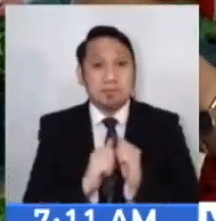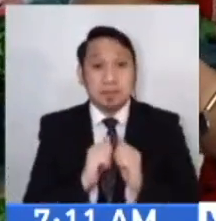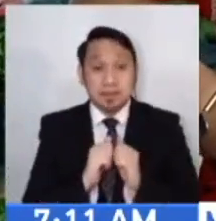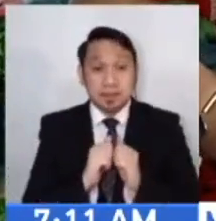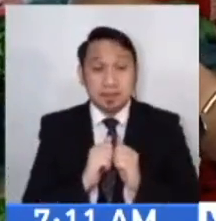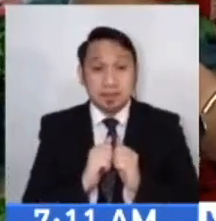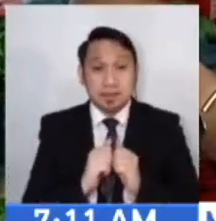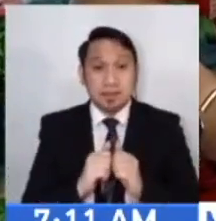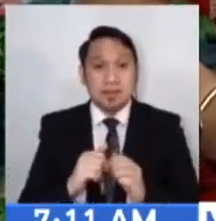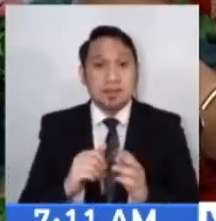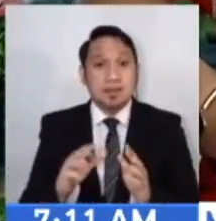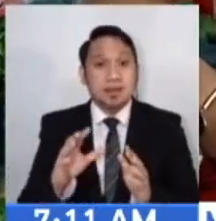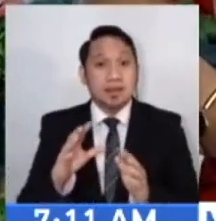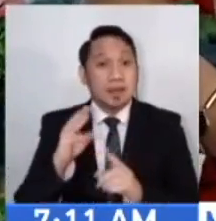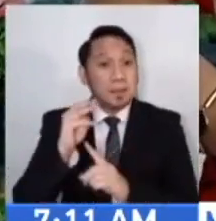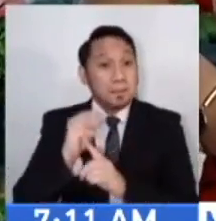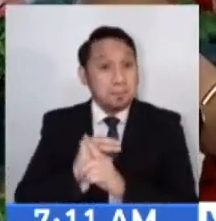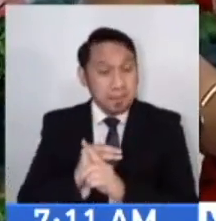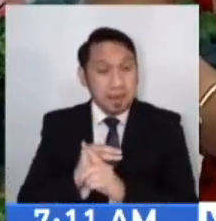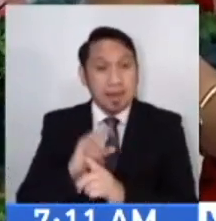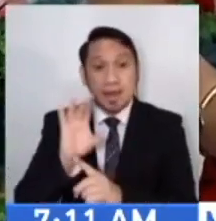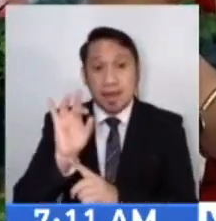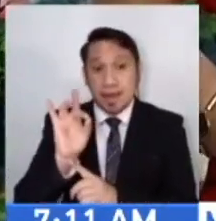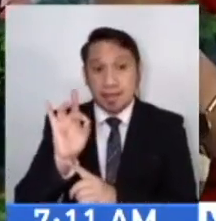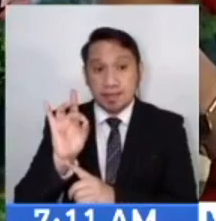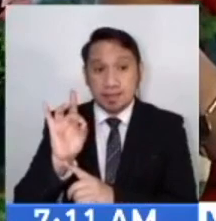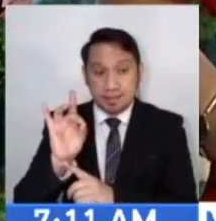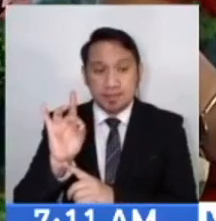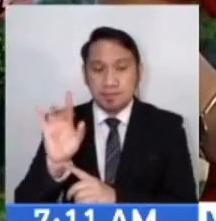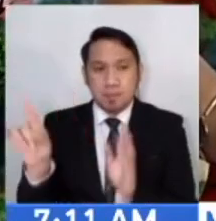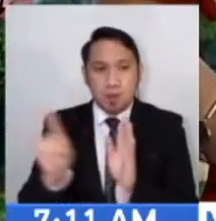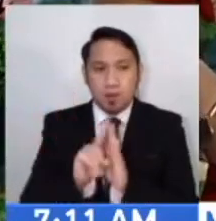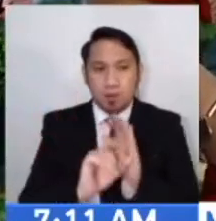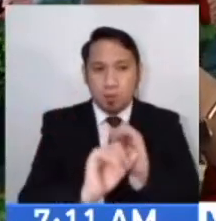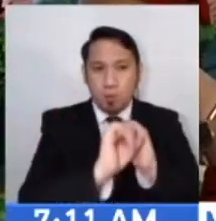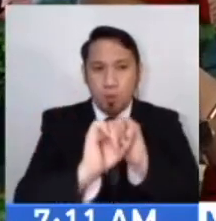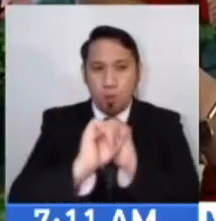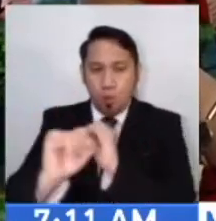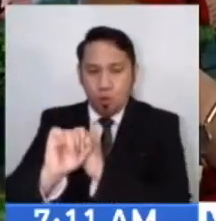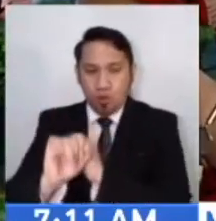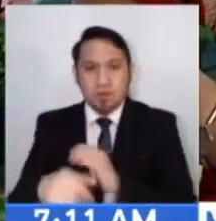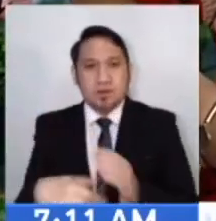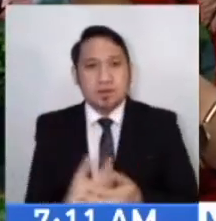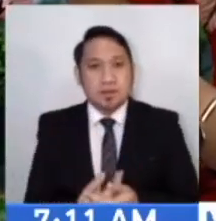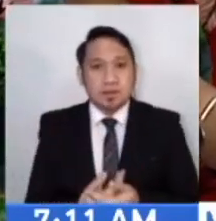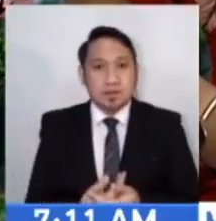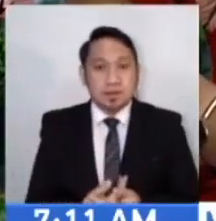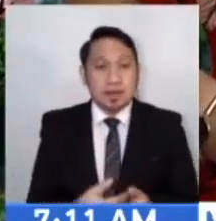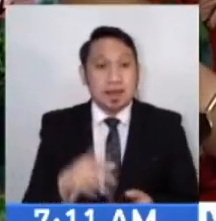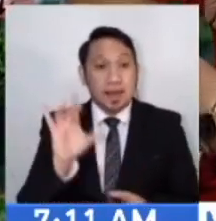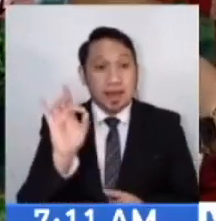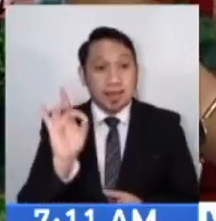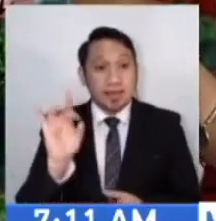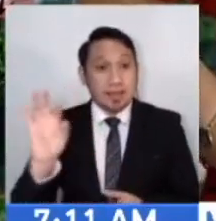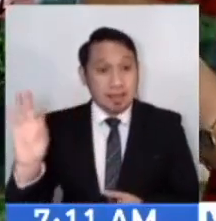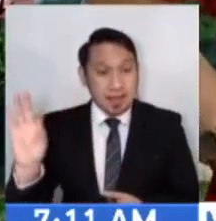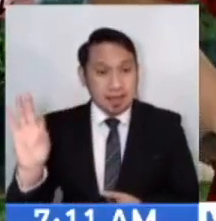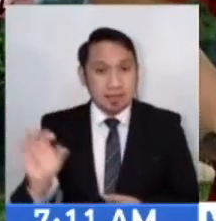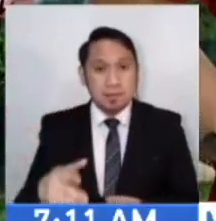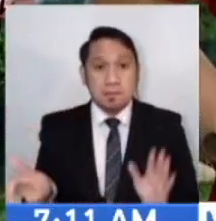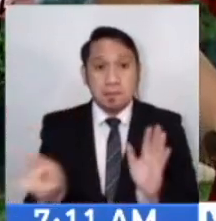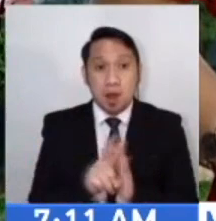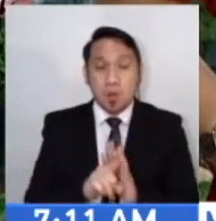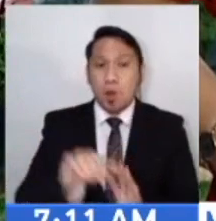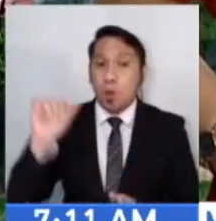mang kandidato at party list mula May 8. Ipatutupad naman ang liquor ban sa May 8 at 9. Ibig sabihin, bawal po ang